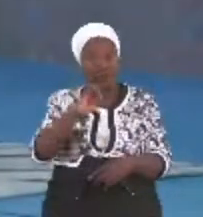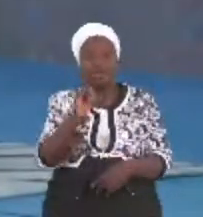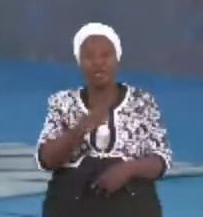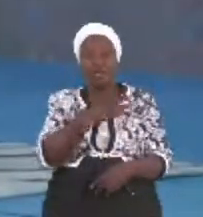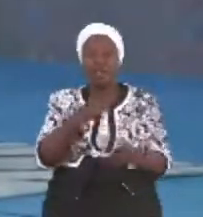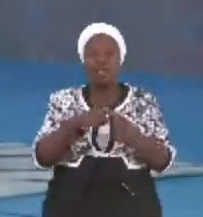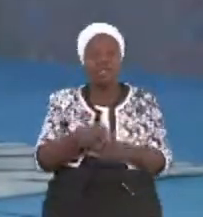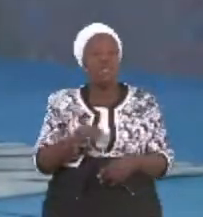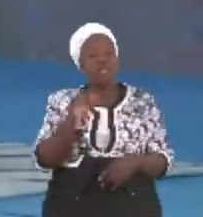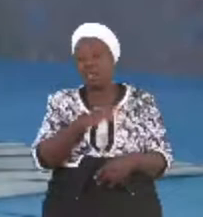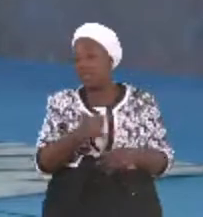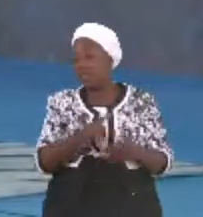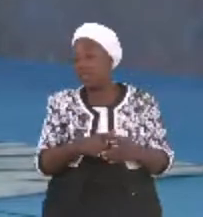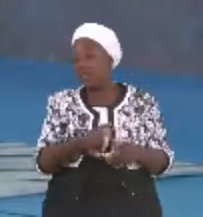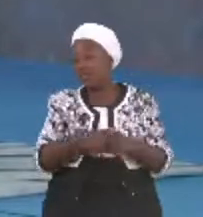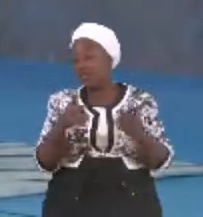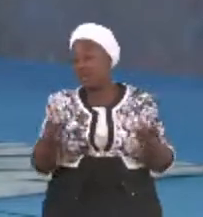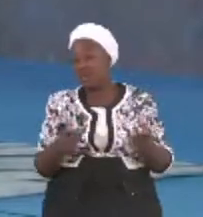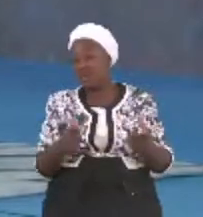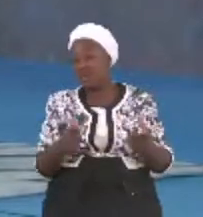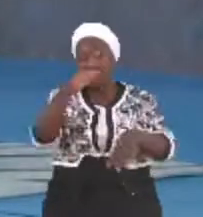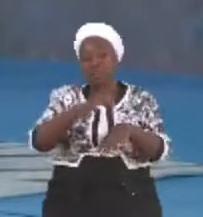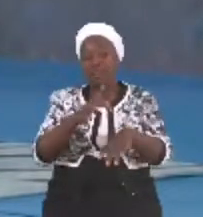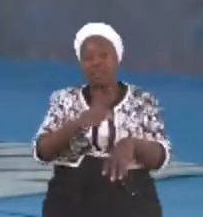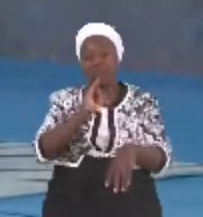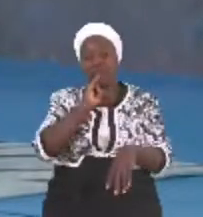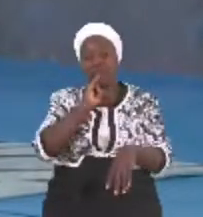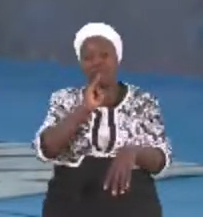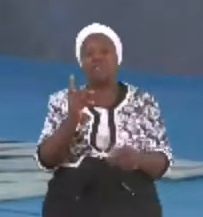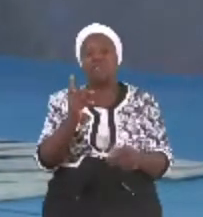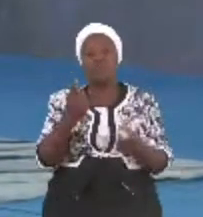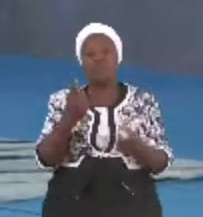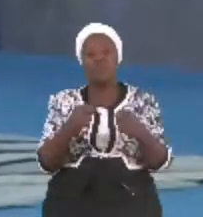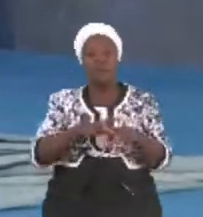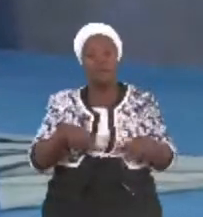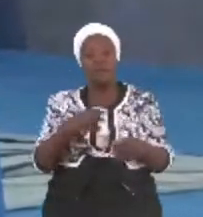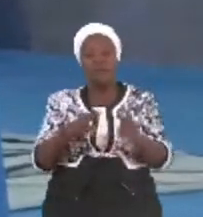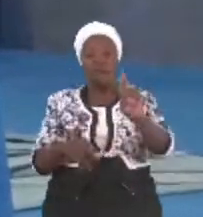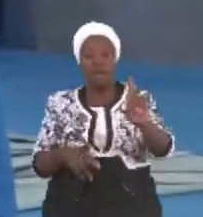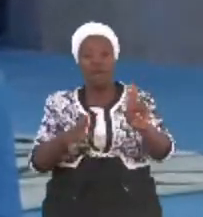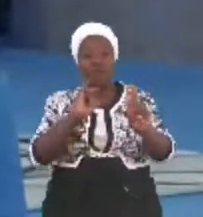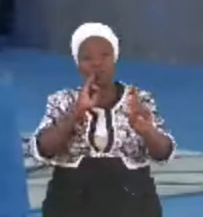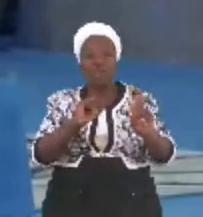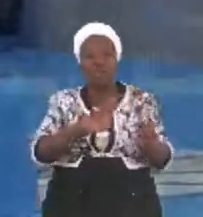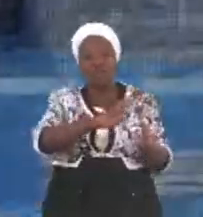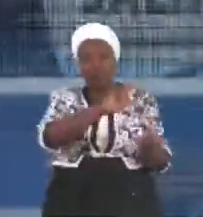a l'impartition incroyable immédiate dans ta vie. Le R, c'est